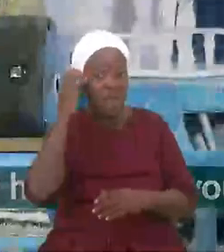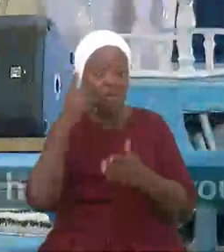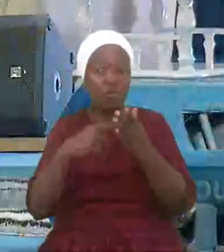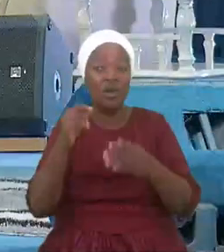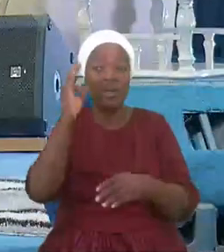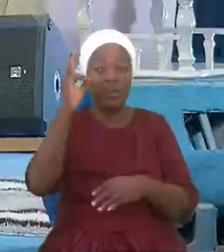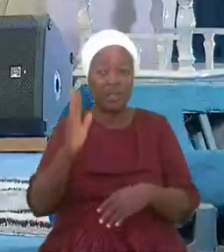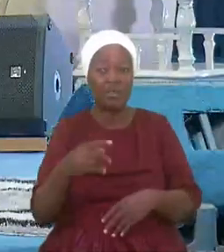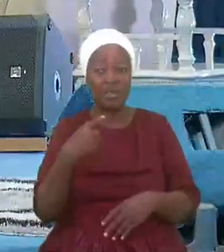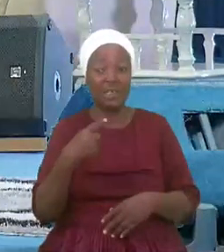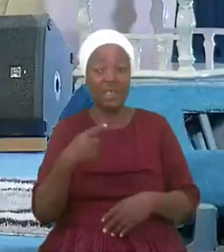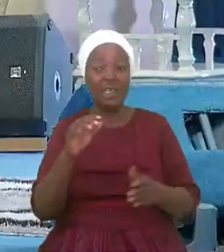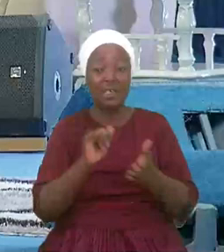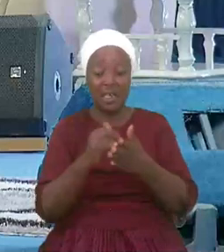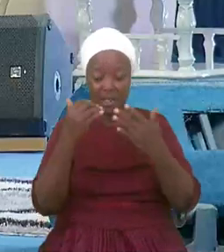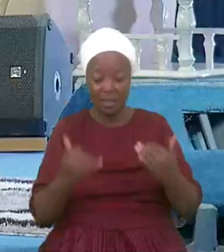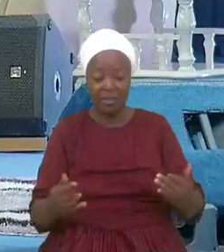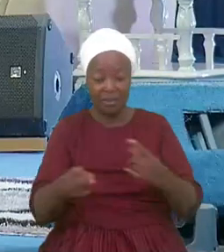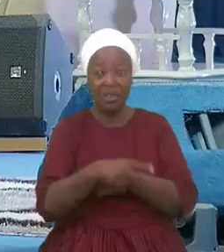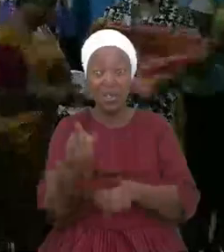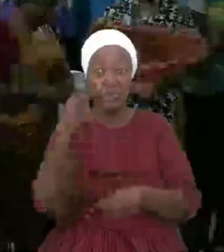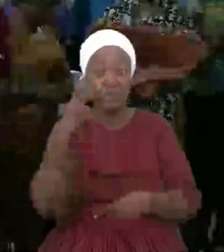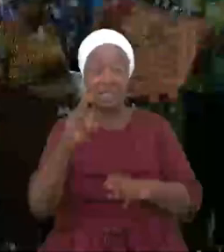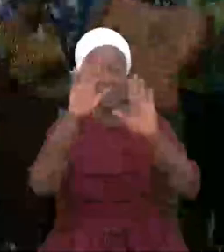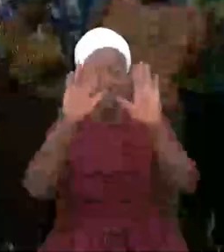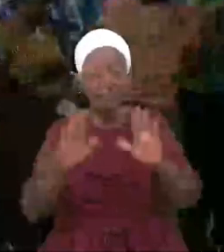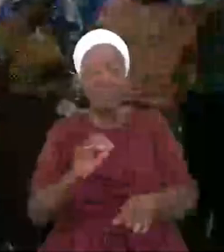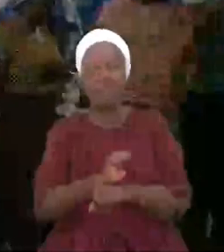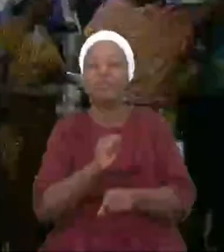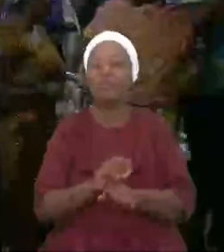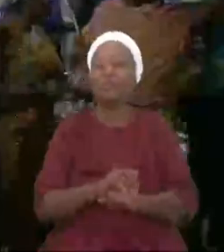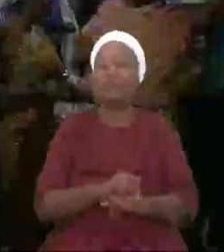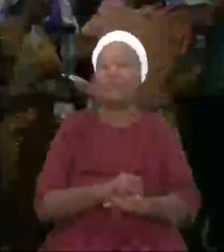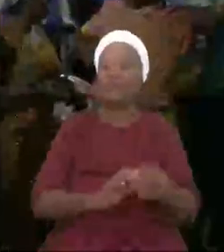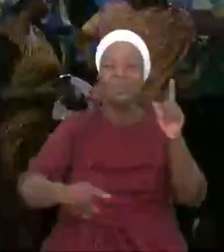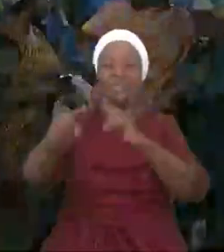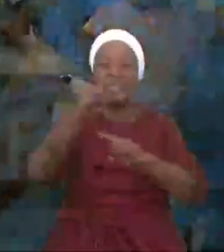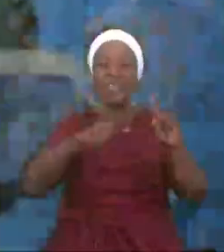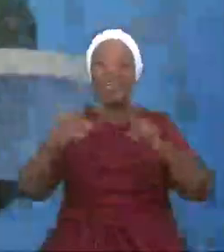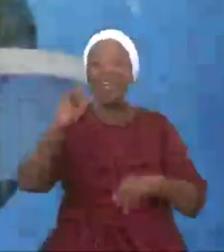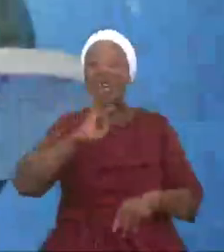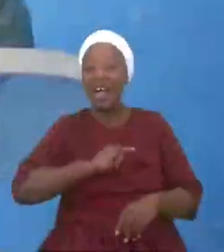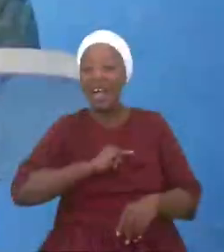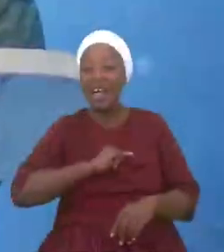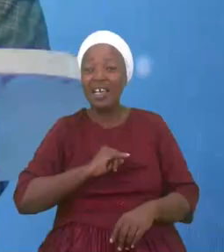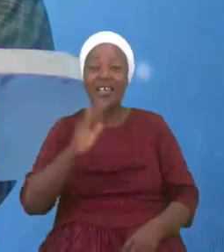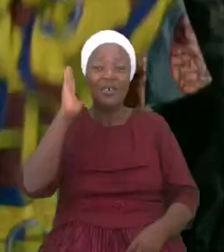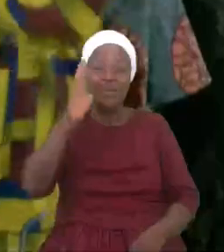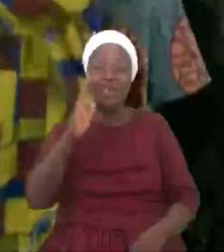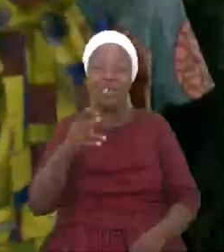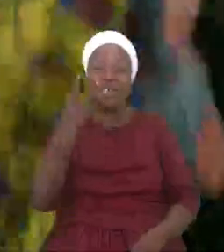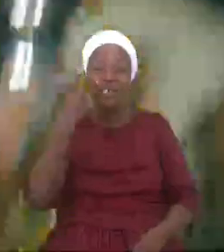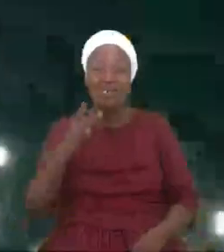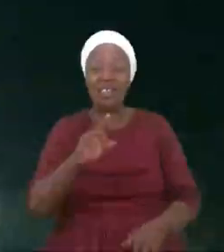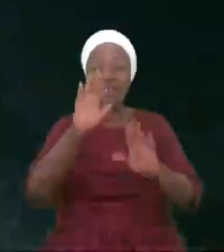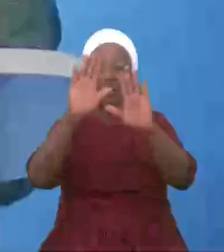gloire à Dieu vous avez entendu ce que le pasteur a dit vous verrez des